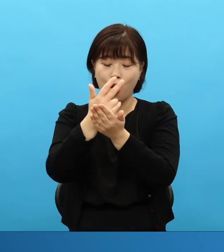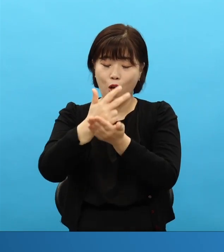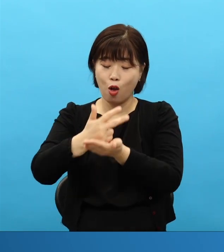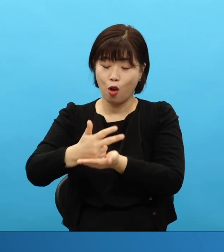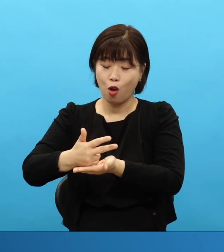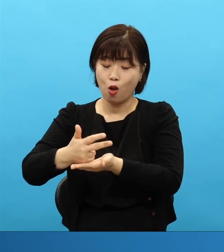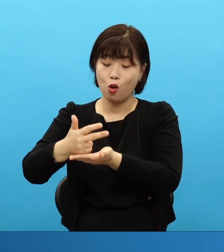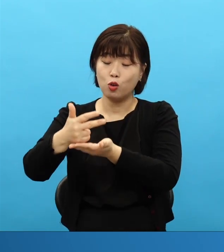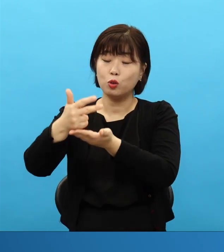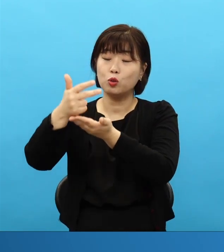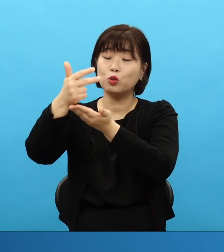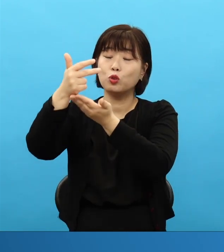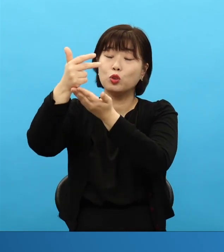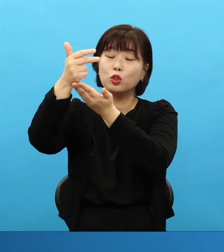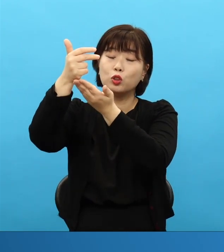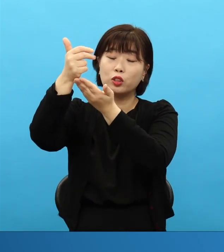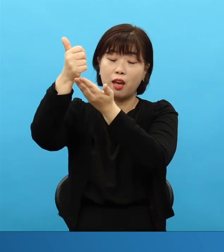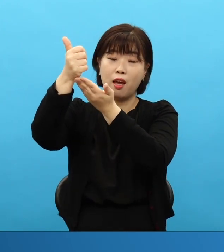미래가